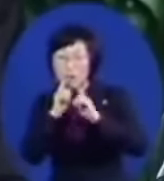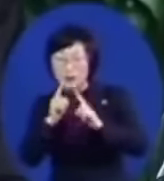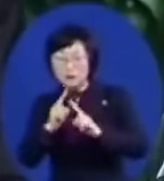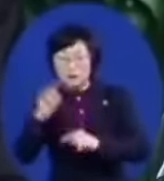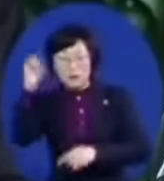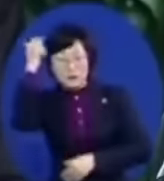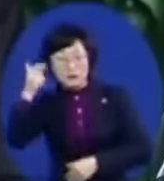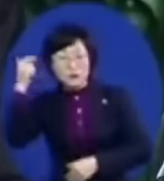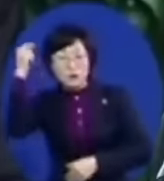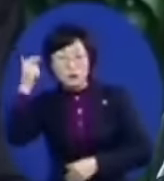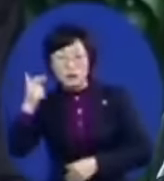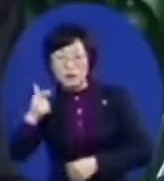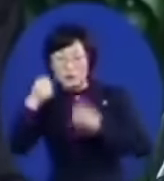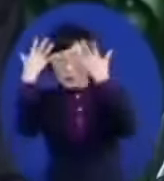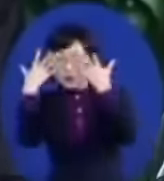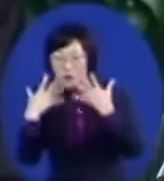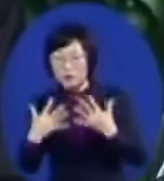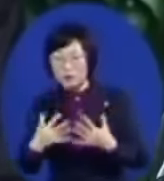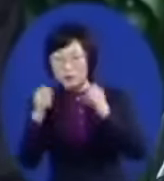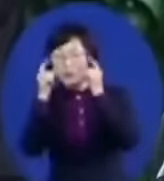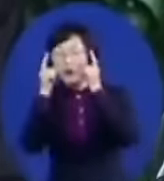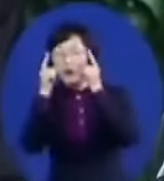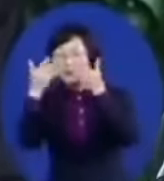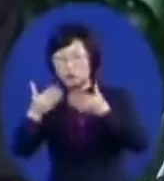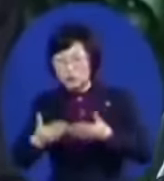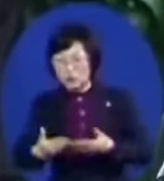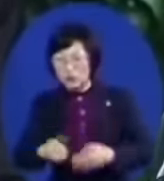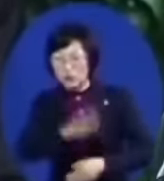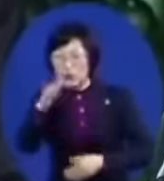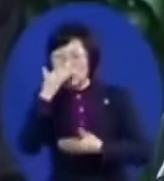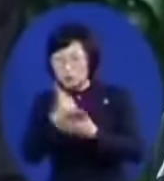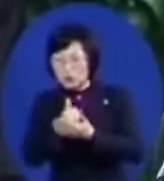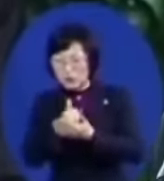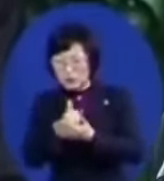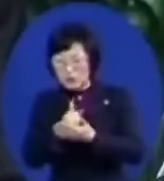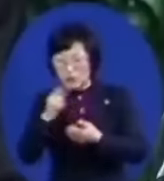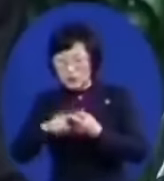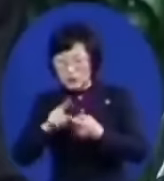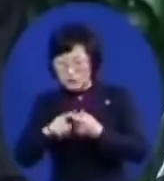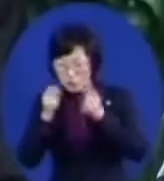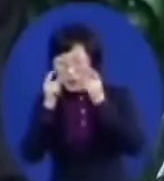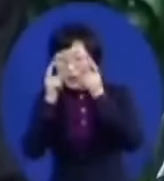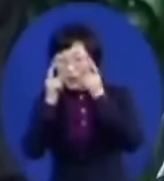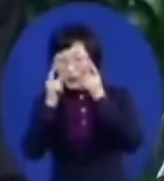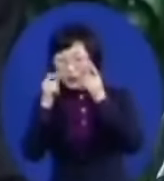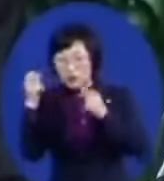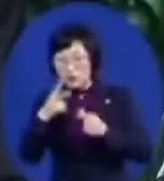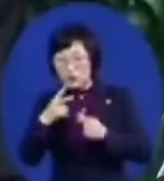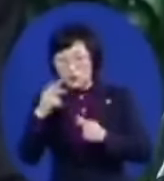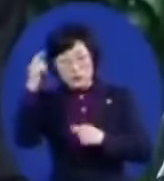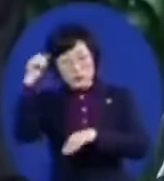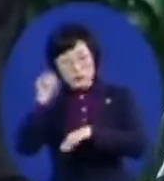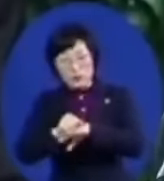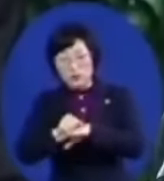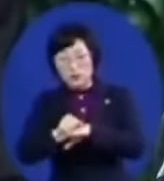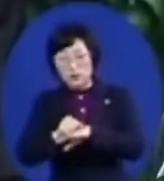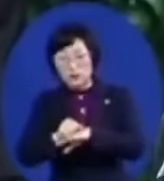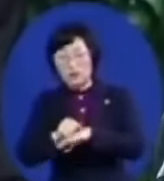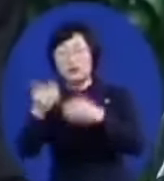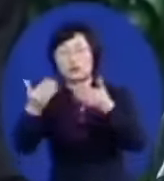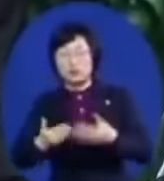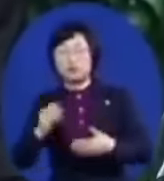우리 마음속에 깨달음을 주시고 우리를 깨닫게 해 주시는 그 지혜는 불가능을 가능케 하는 지혜인